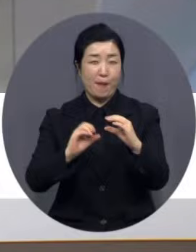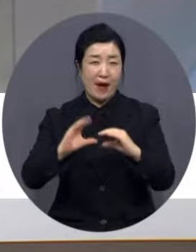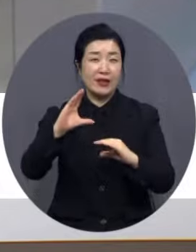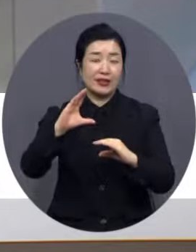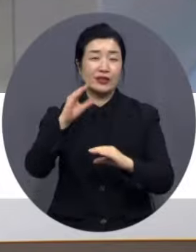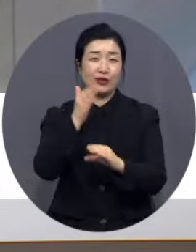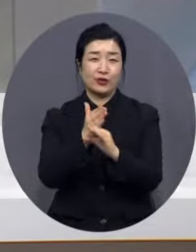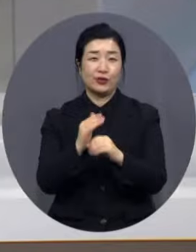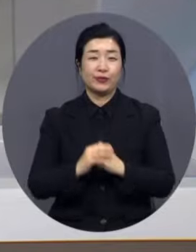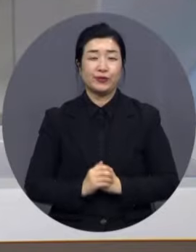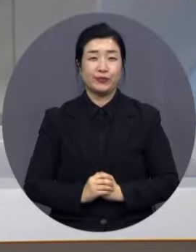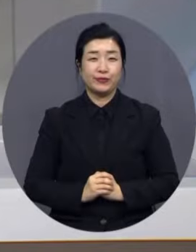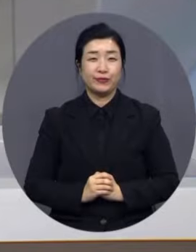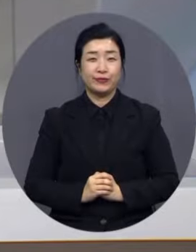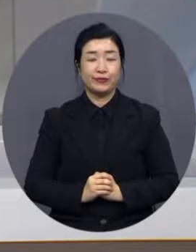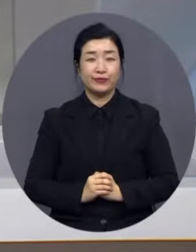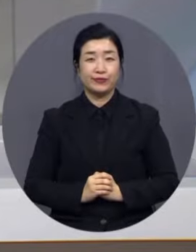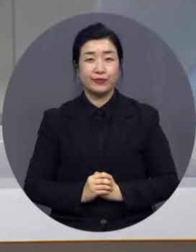이소영